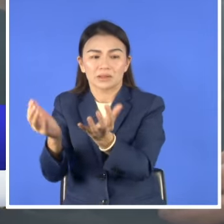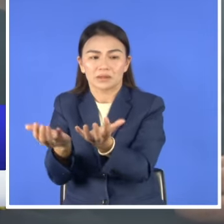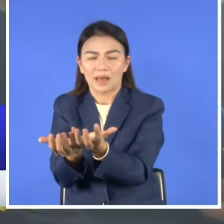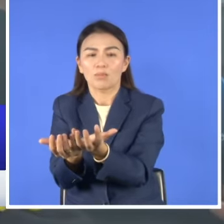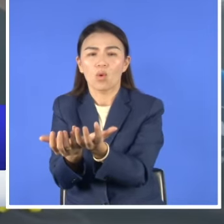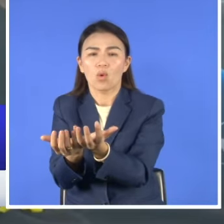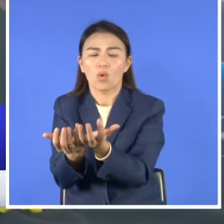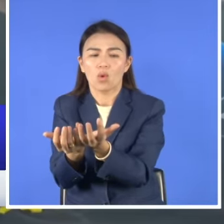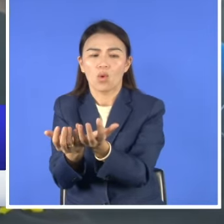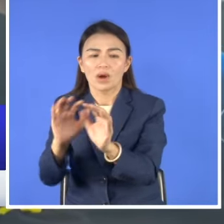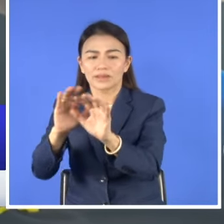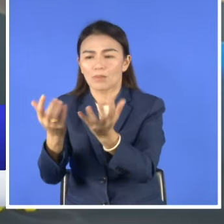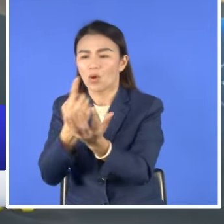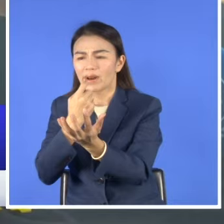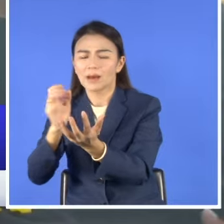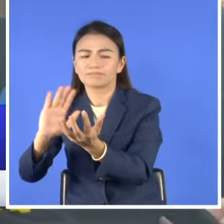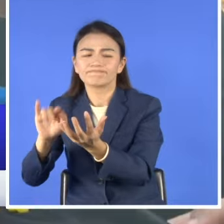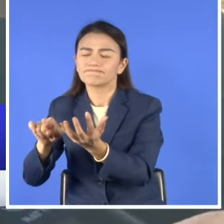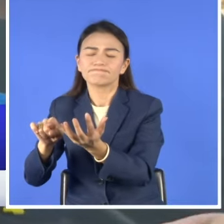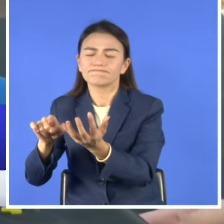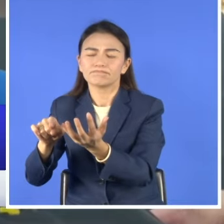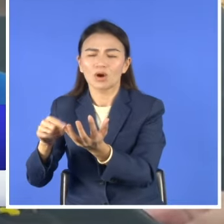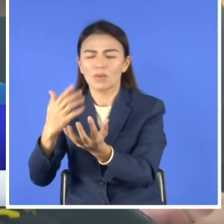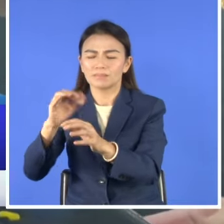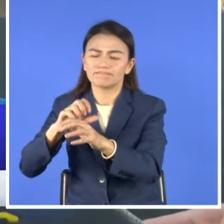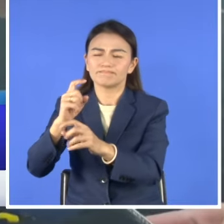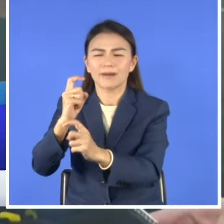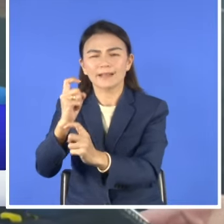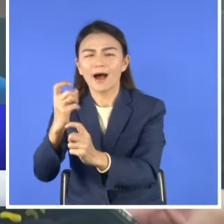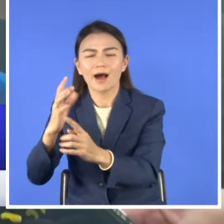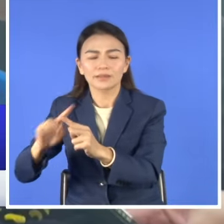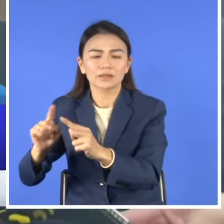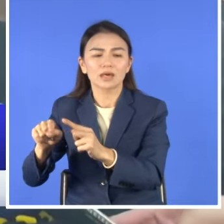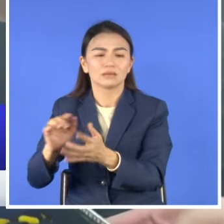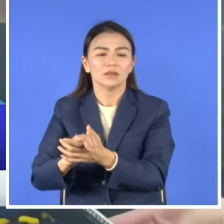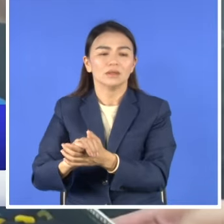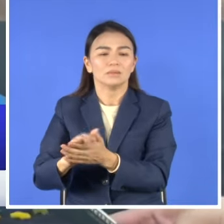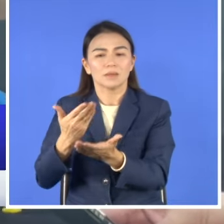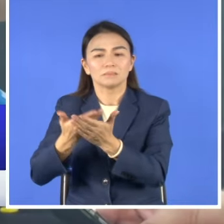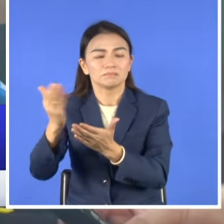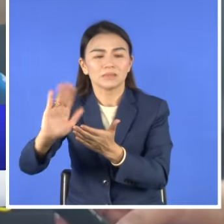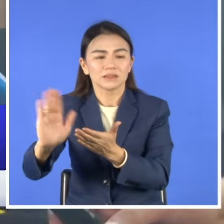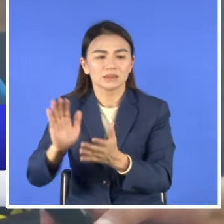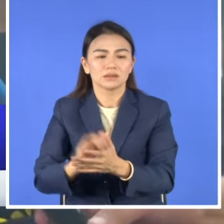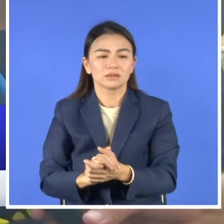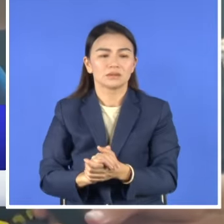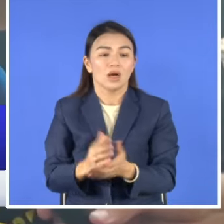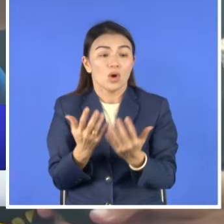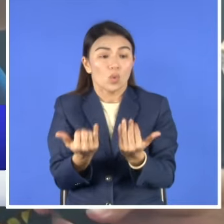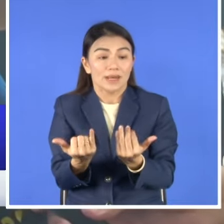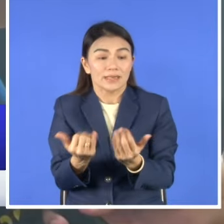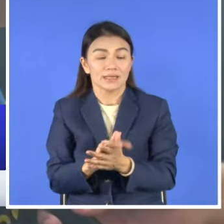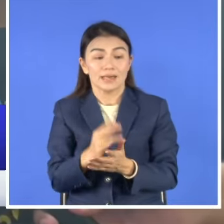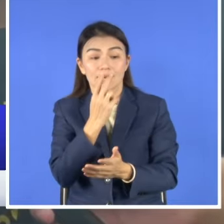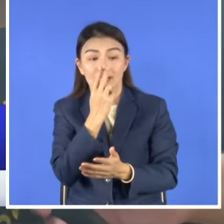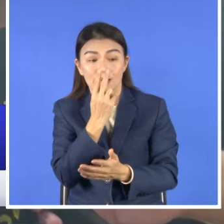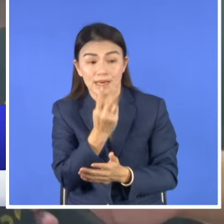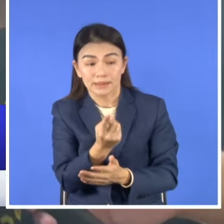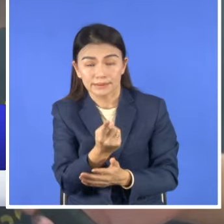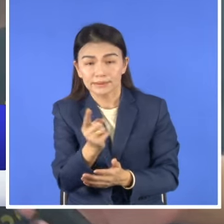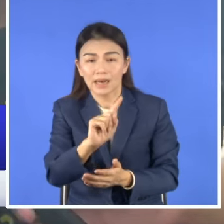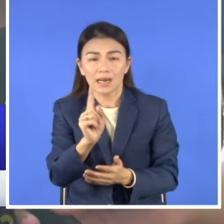สารอยู่ก็ไม่เอาแตงโมแต่คนเข้ามาบริจาคเยอะนะครับเพราะฉนั้นวันนี้ผมเลยรู้สึกว่าเข้ามาเนี่ยผมเข้ามาแบบแบบเ